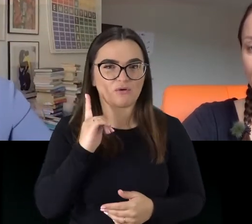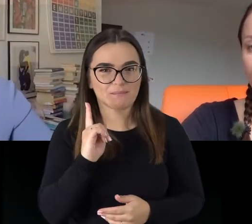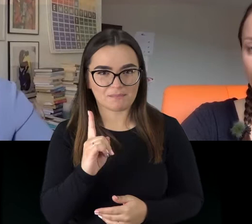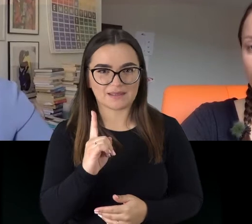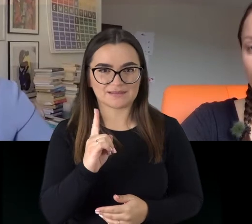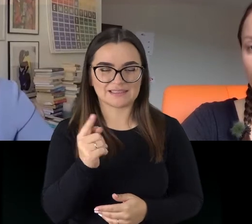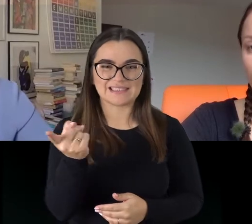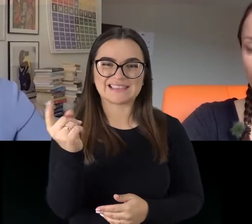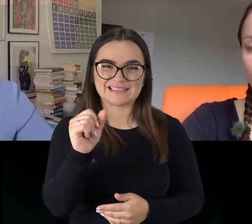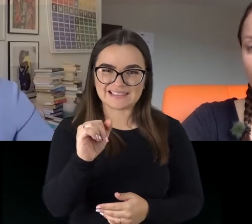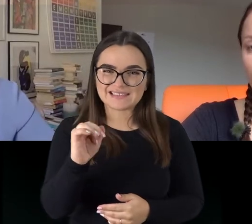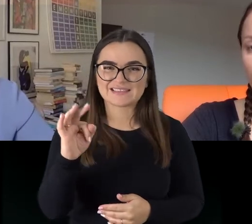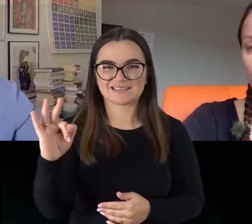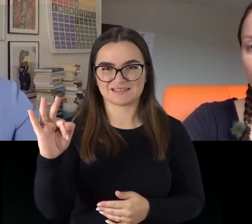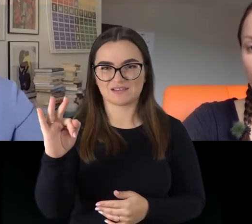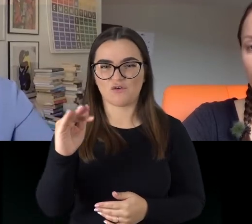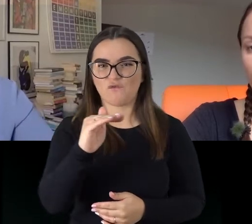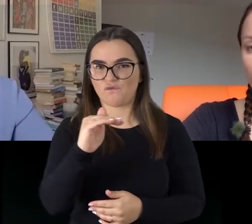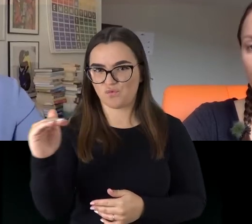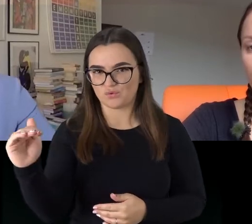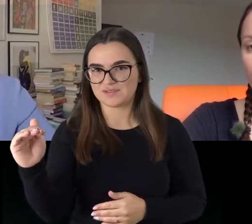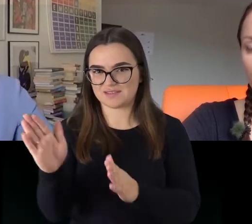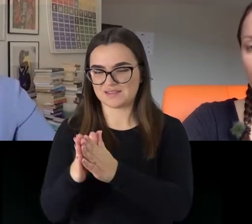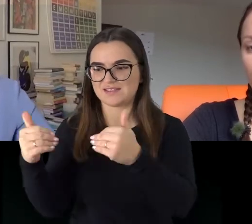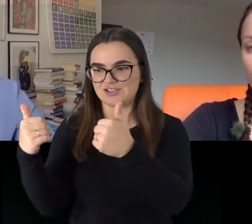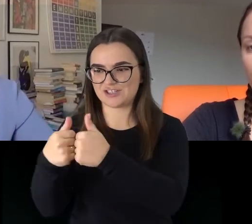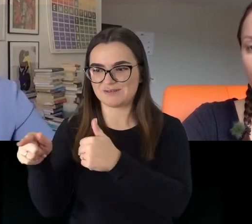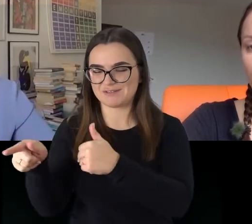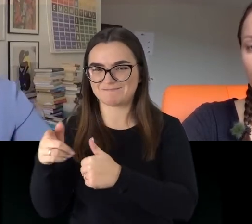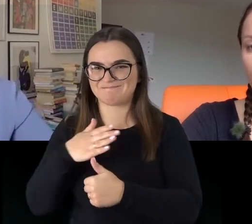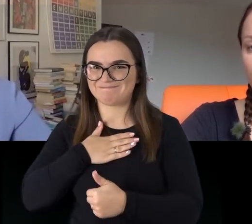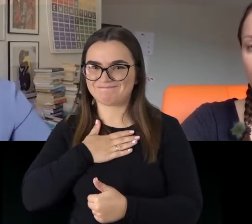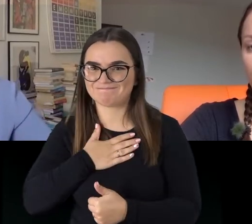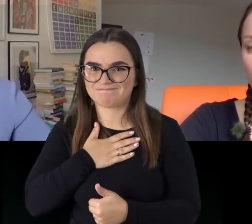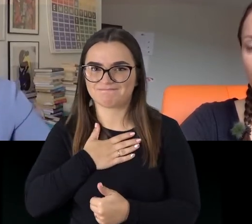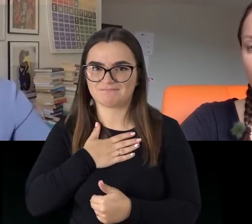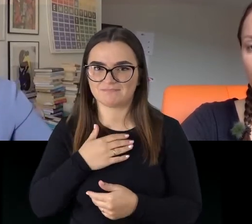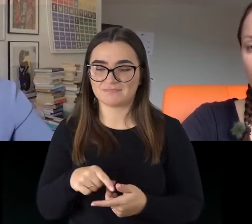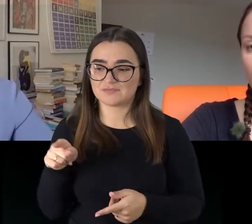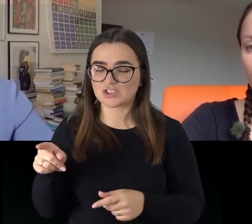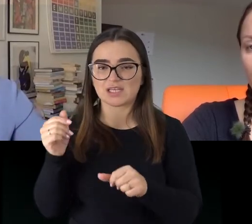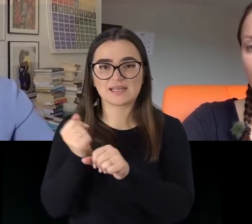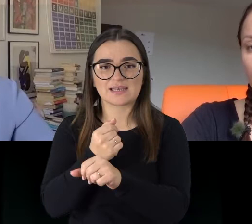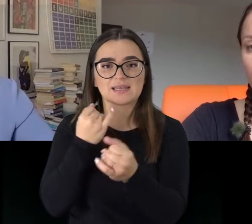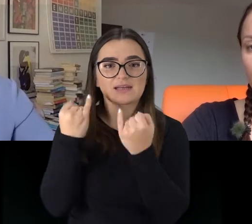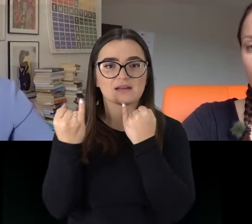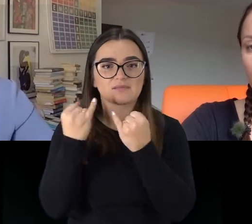yra disfunkcinė šeima. Ir čia, Renata, tada jau turim kalbėti apie